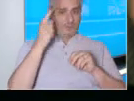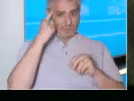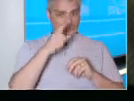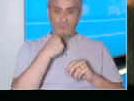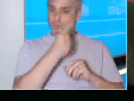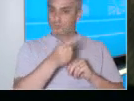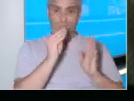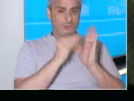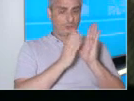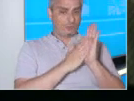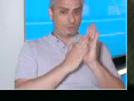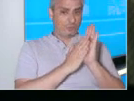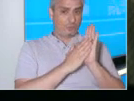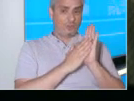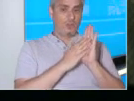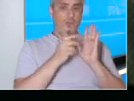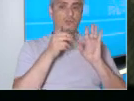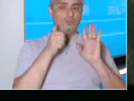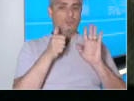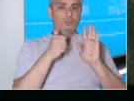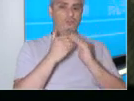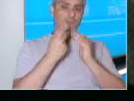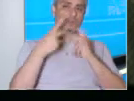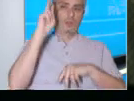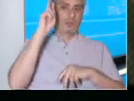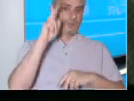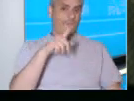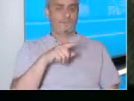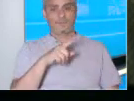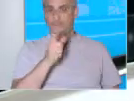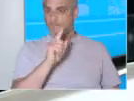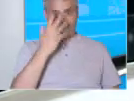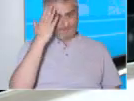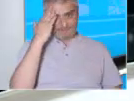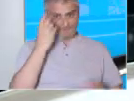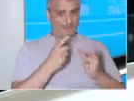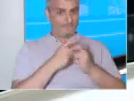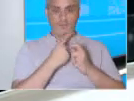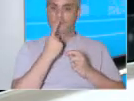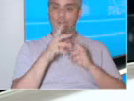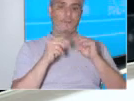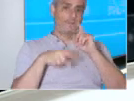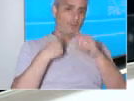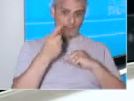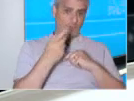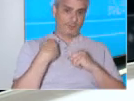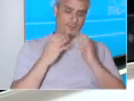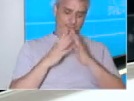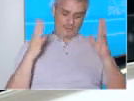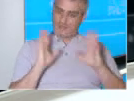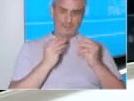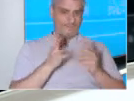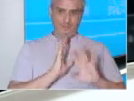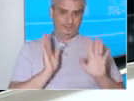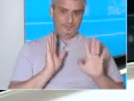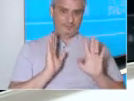מה שאני אומר לכם, תרשמו. זה לא מסתיים בשישה מנדטים, זה הרבה יותר. אני לא מכיר מפלגה שלא אמרה, בבחירות הבאות אנחנו נגדל. אין כזה